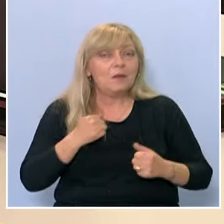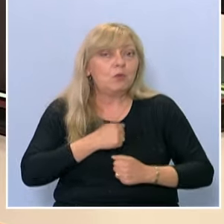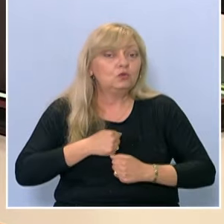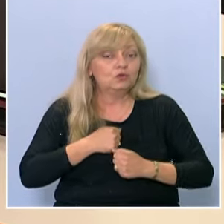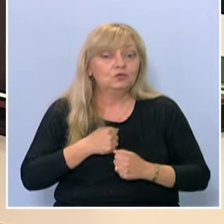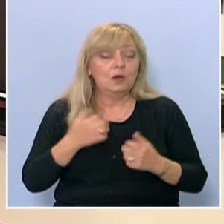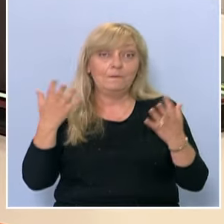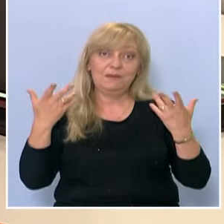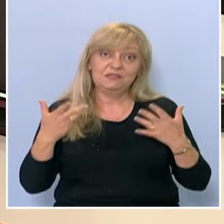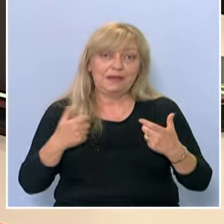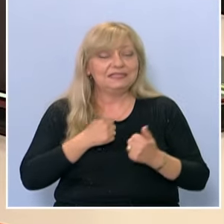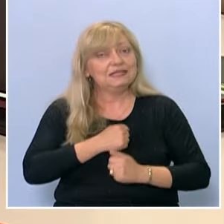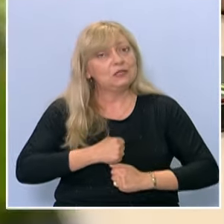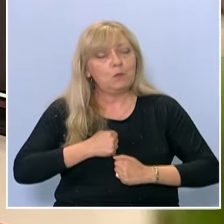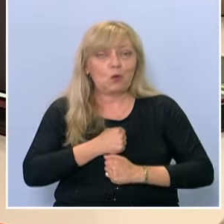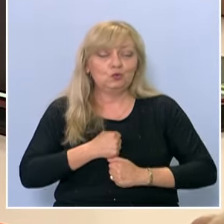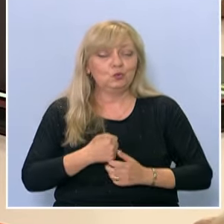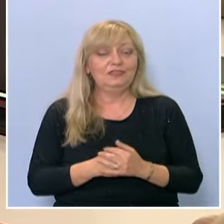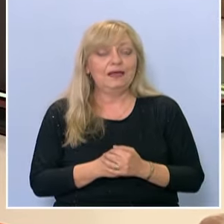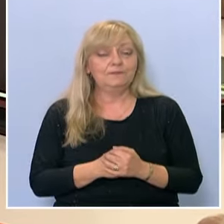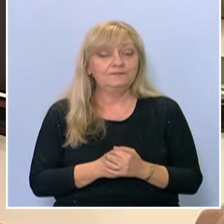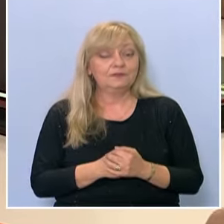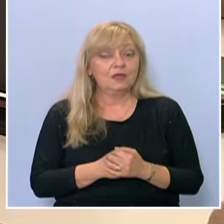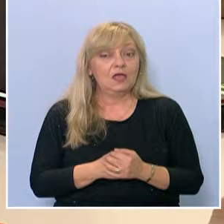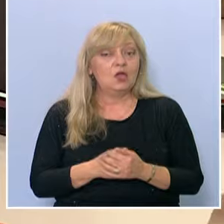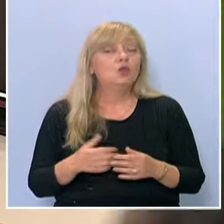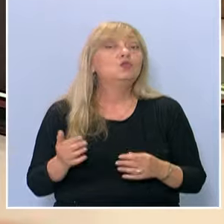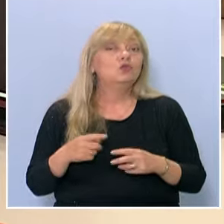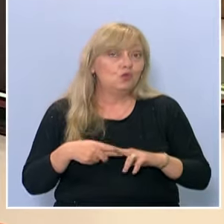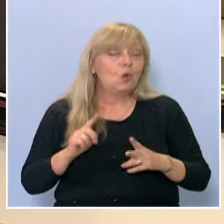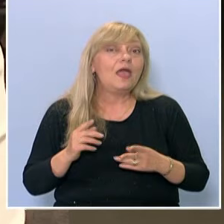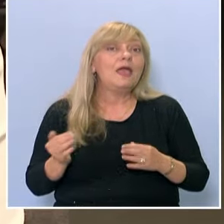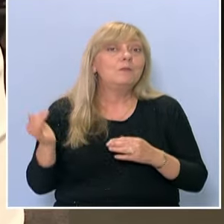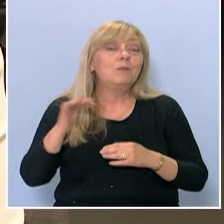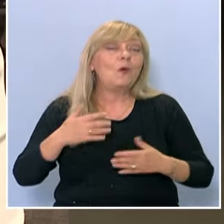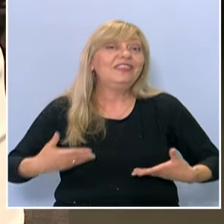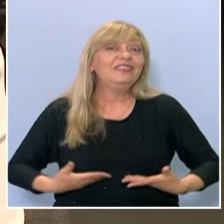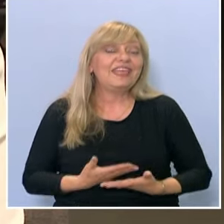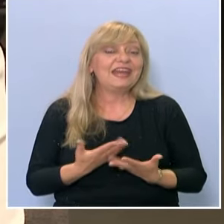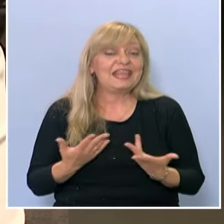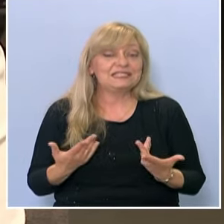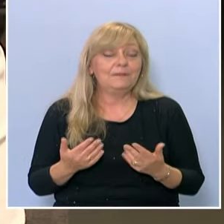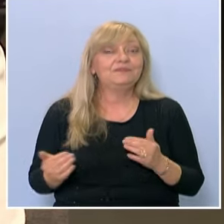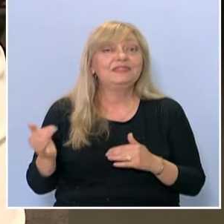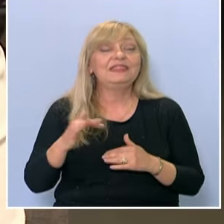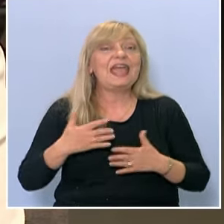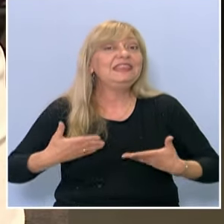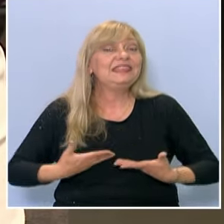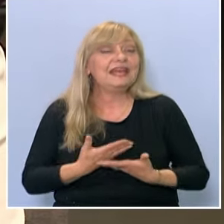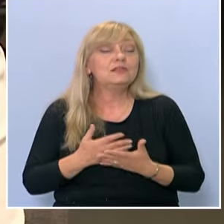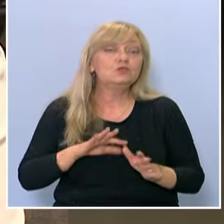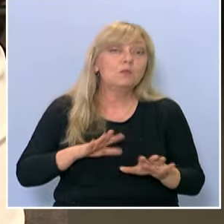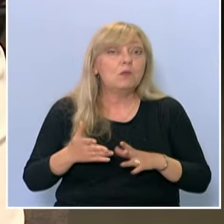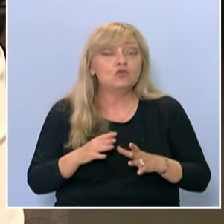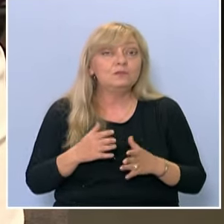Математиката. По-трудна, обаче е по-интересна, така ли? Да. Най-интересното е, може би, че